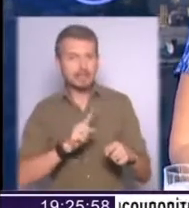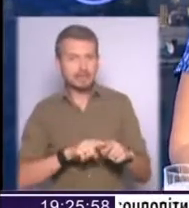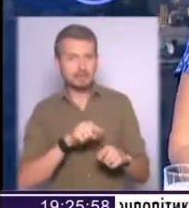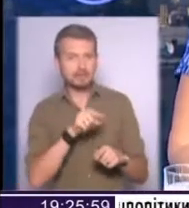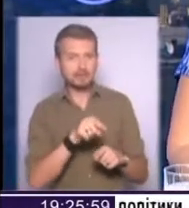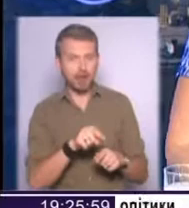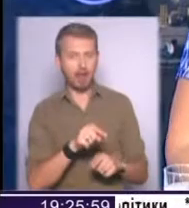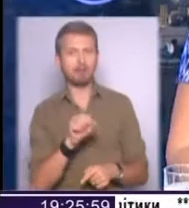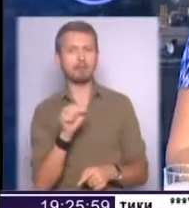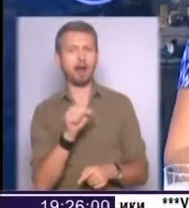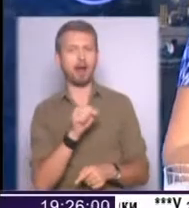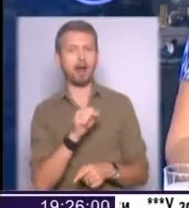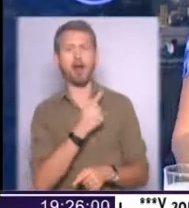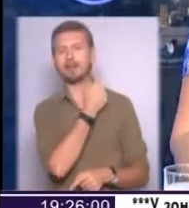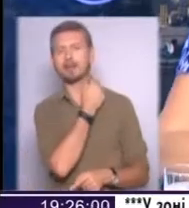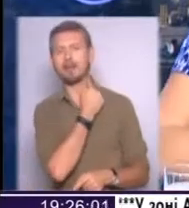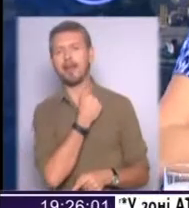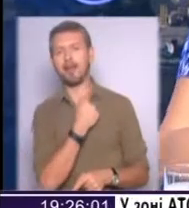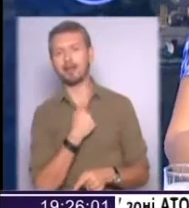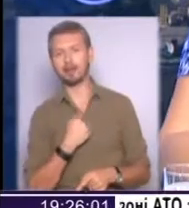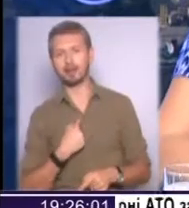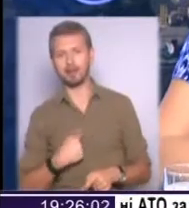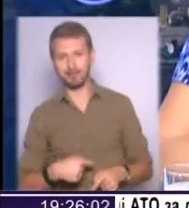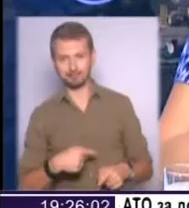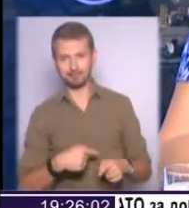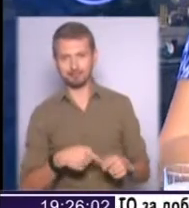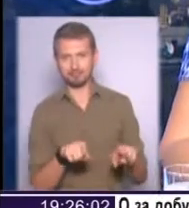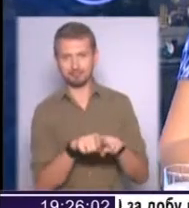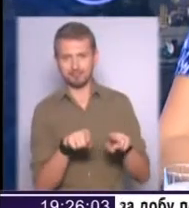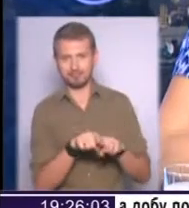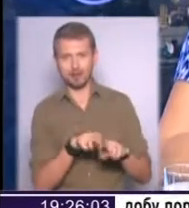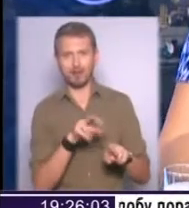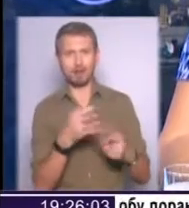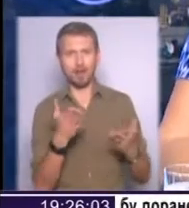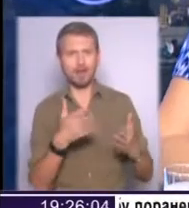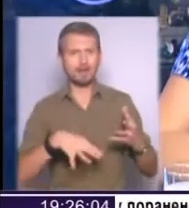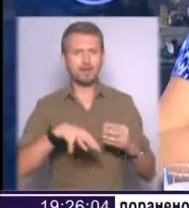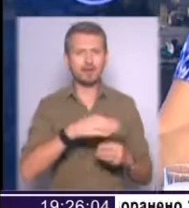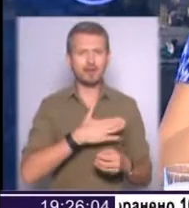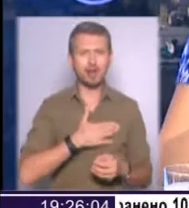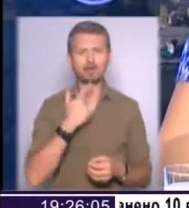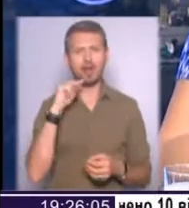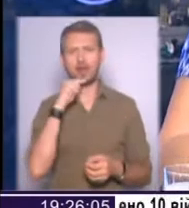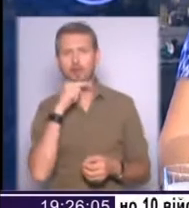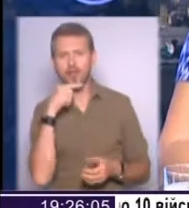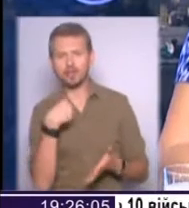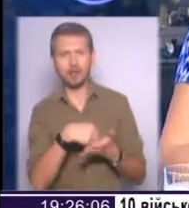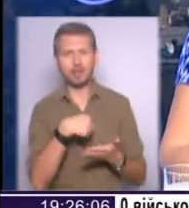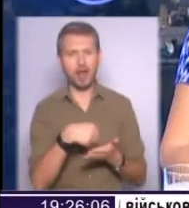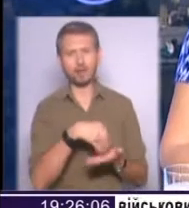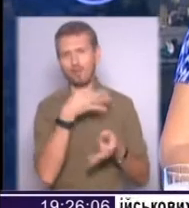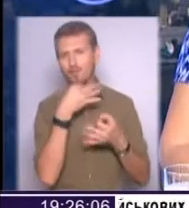артерія, по якій ідуть усі ці наші економічні, фінансові, будь-які